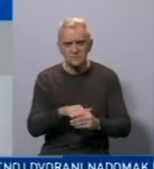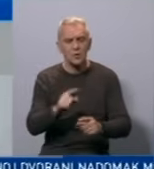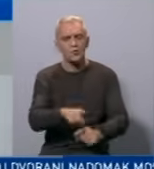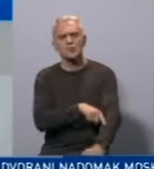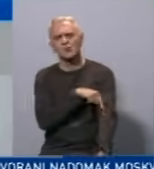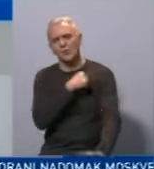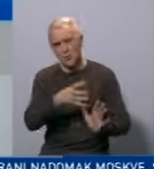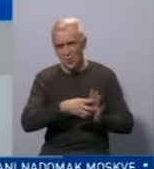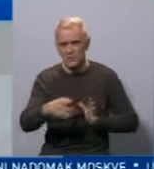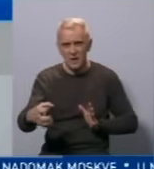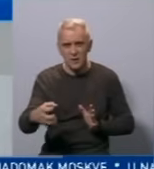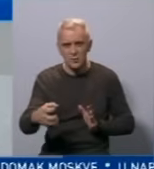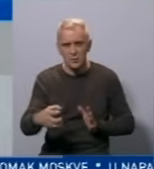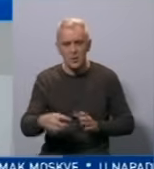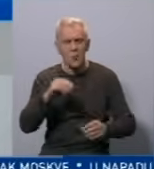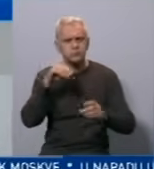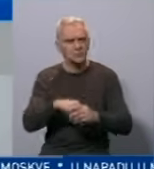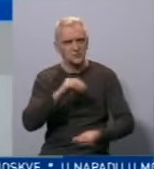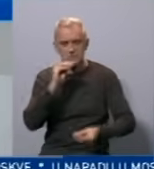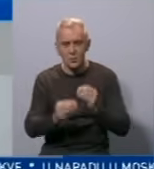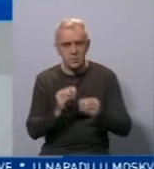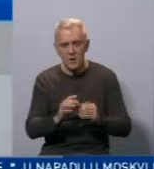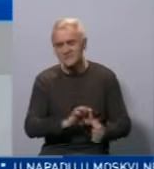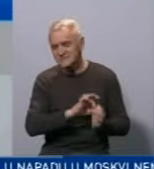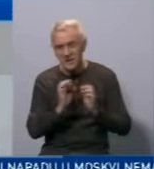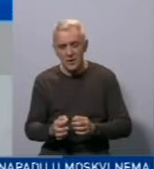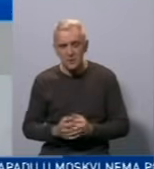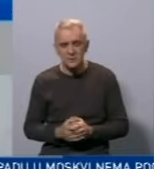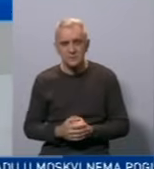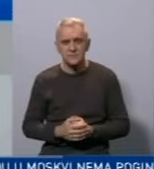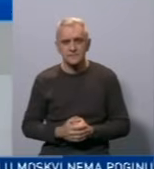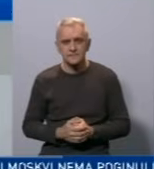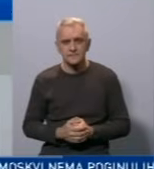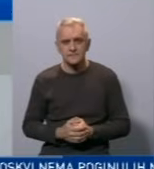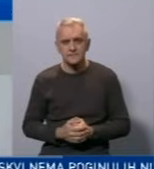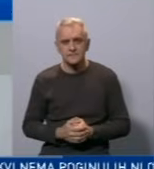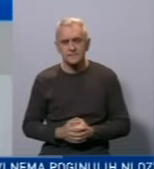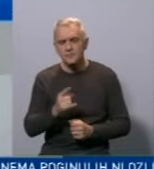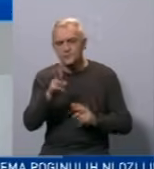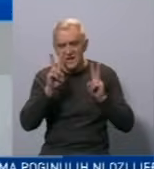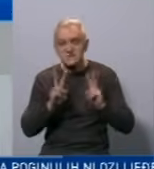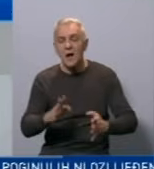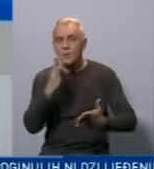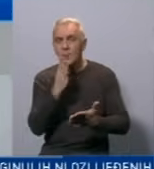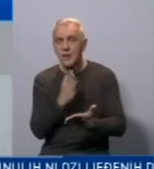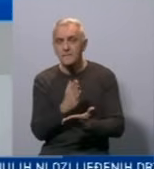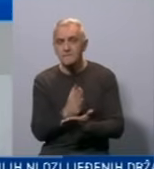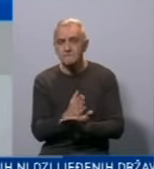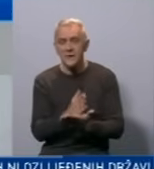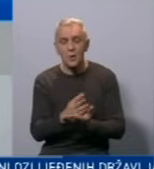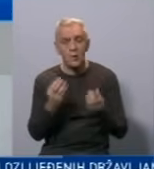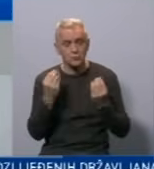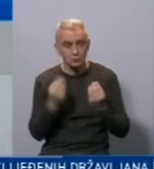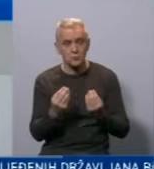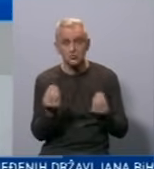traju, budžetski problemi su standardni, tako da zaista bilo bi dobro da, da se što